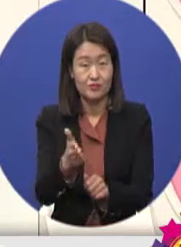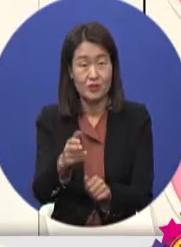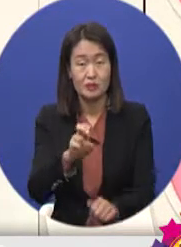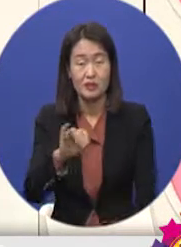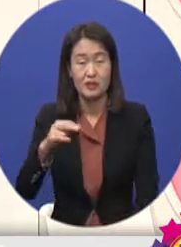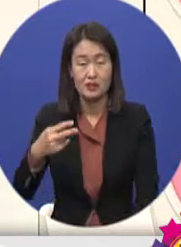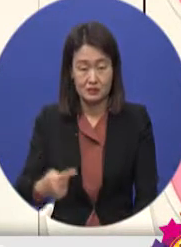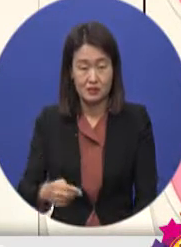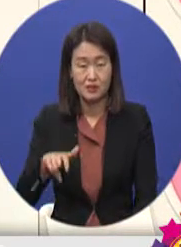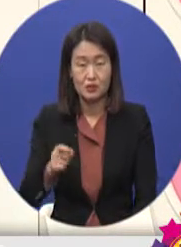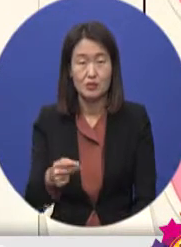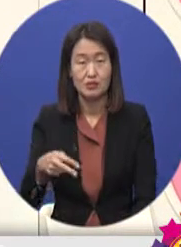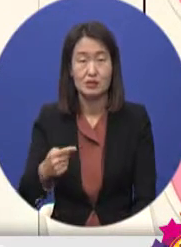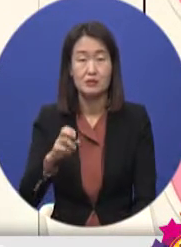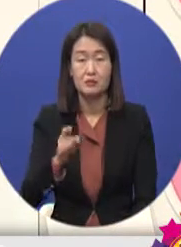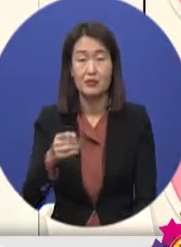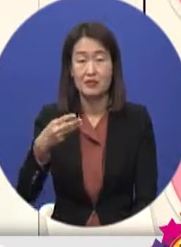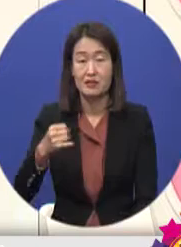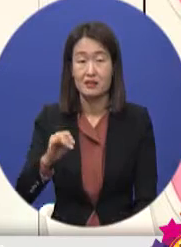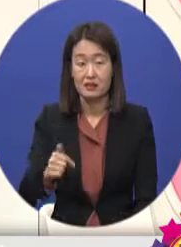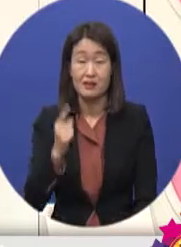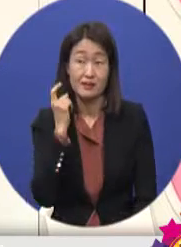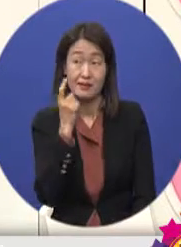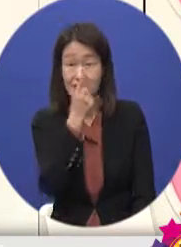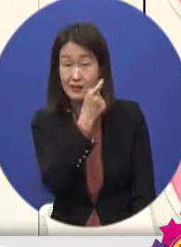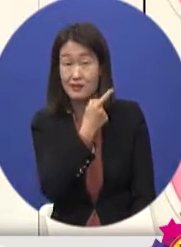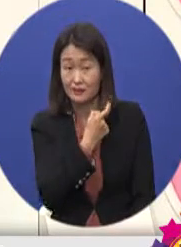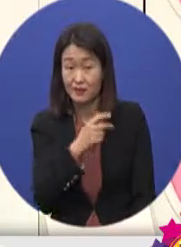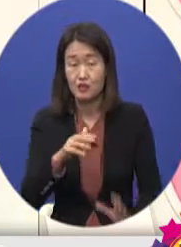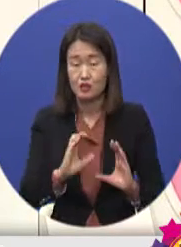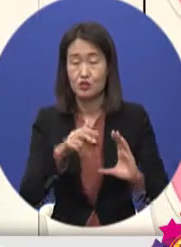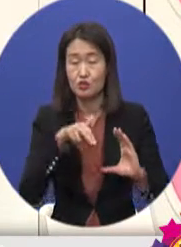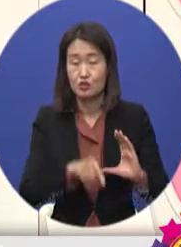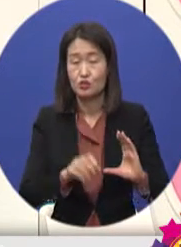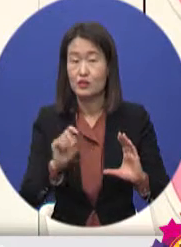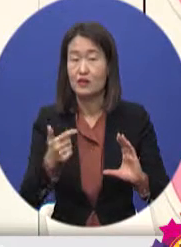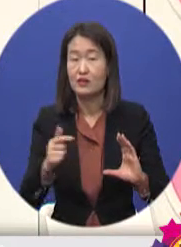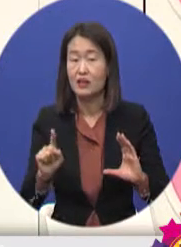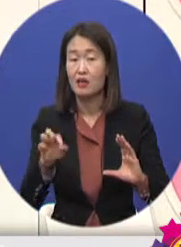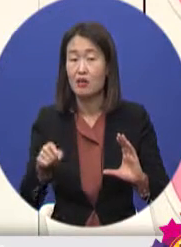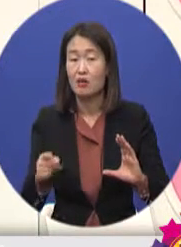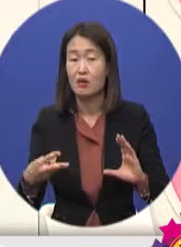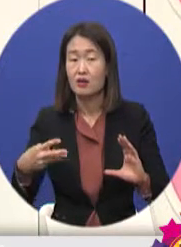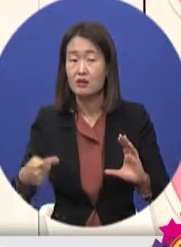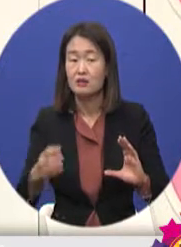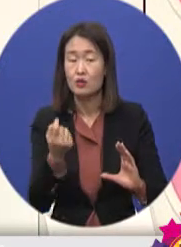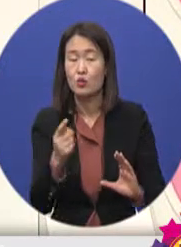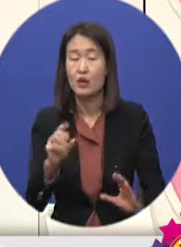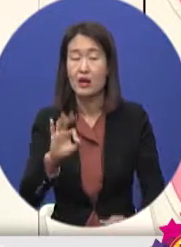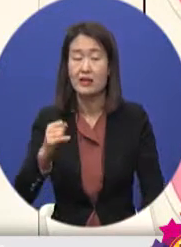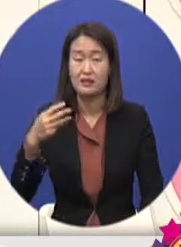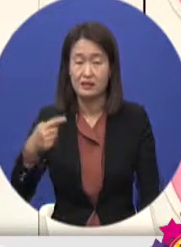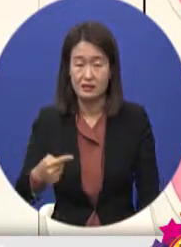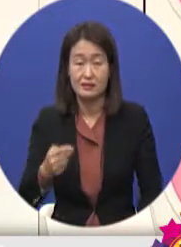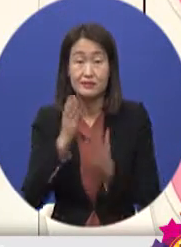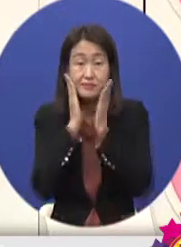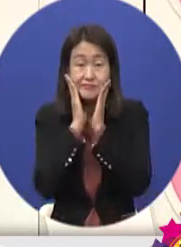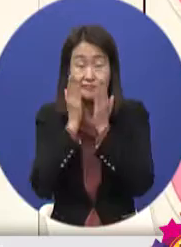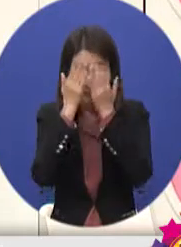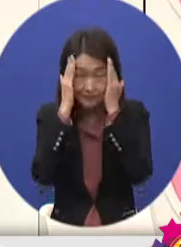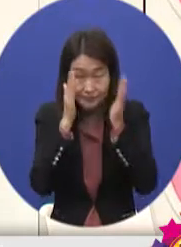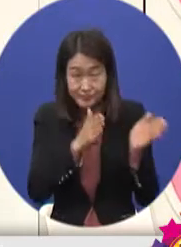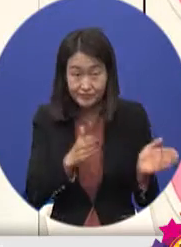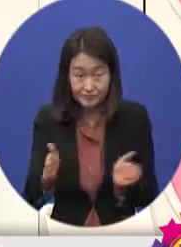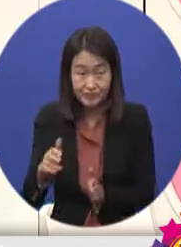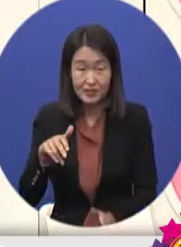위드 코스메틱에서 미스트, 주식회사 아나월드 와이드에서 마스크팩 준비해